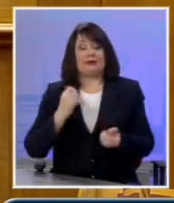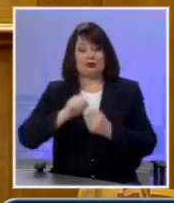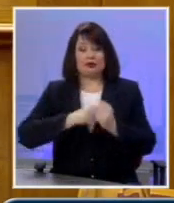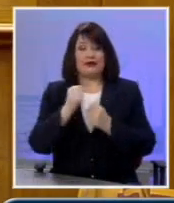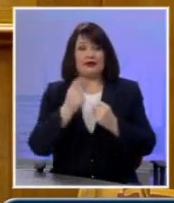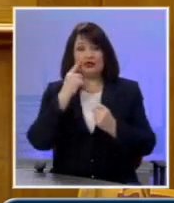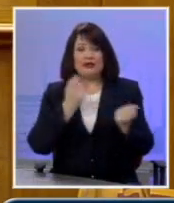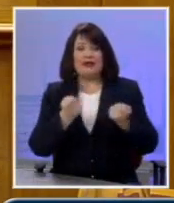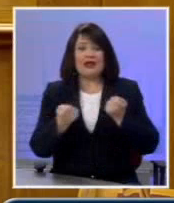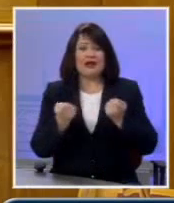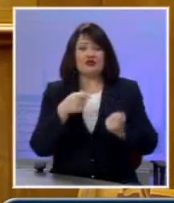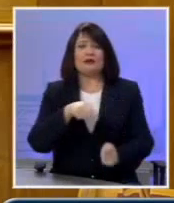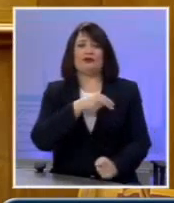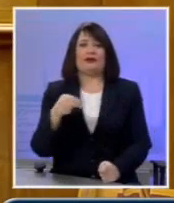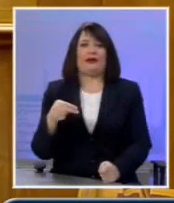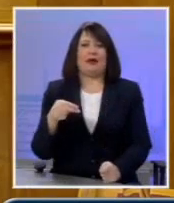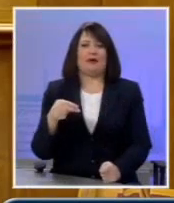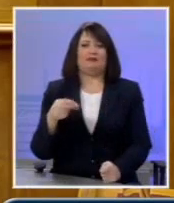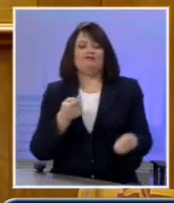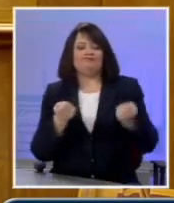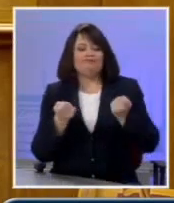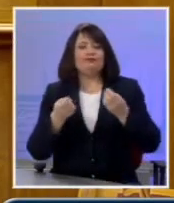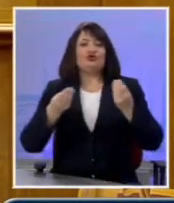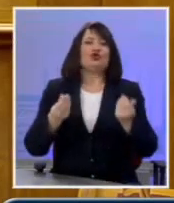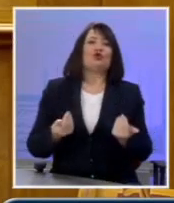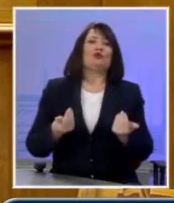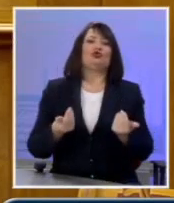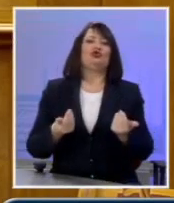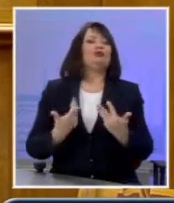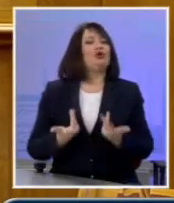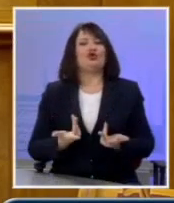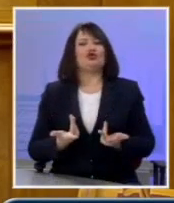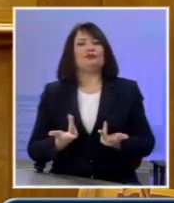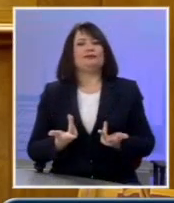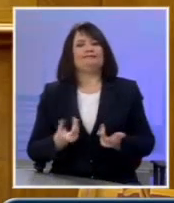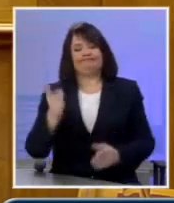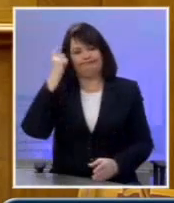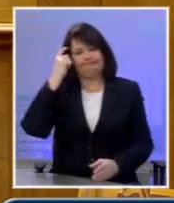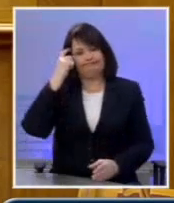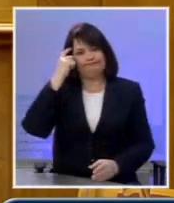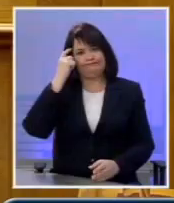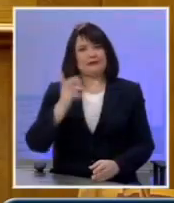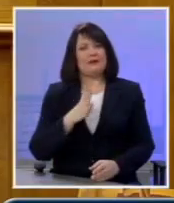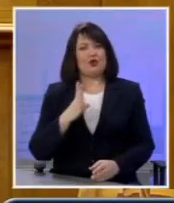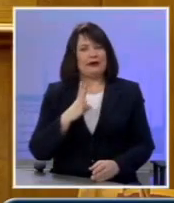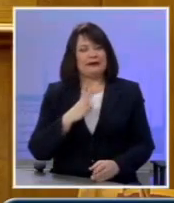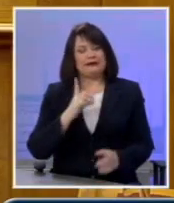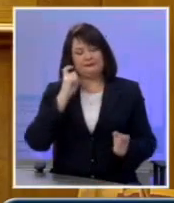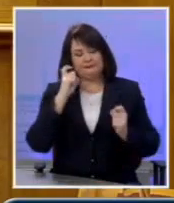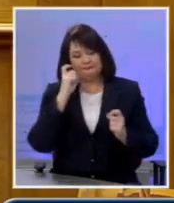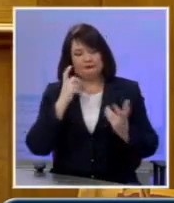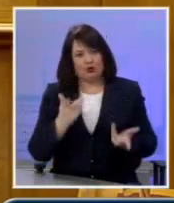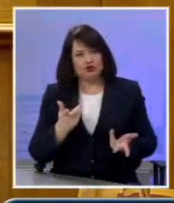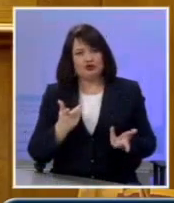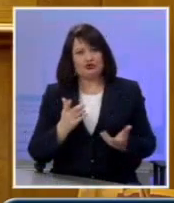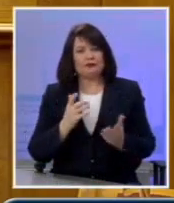προσπαθήσουμε να διαχειριστούμε ένα θέμα με έγνοια βεβαίως για τους πολίτες μας, με έγνοια